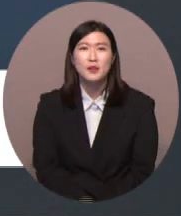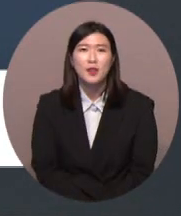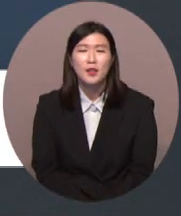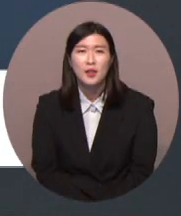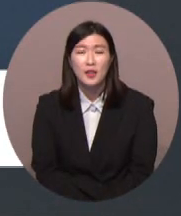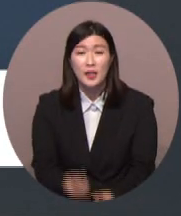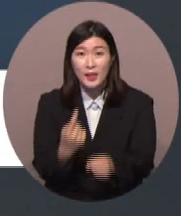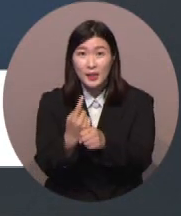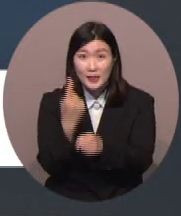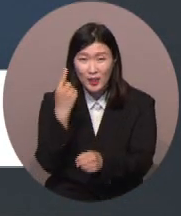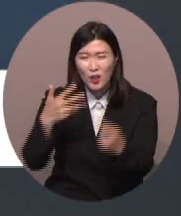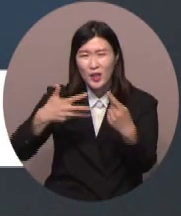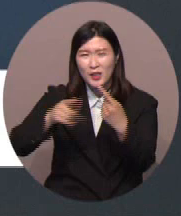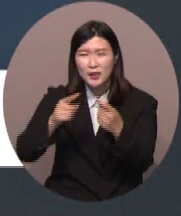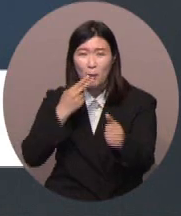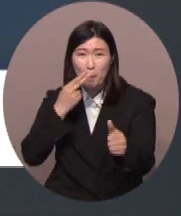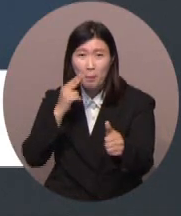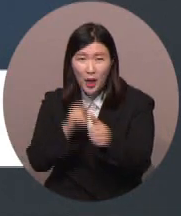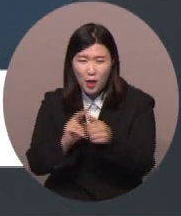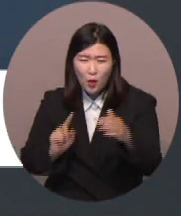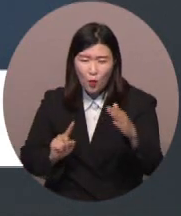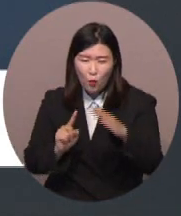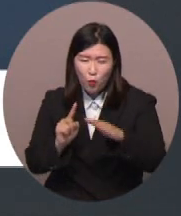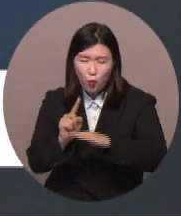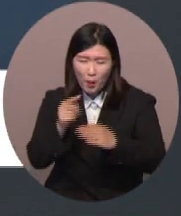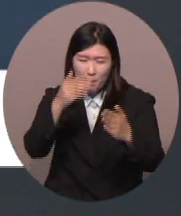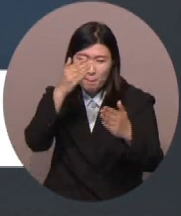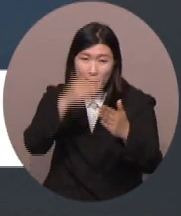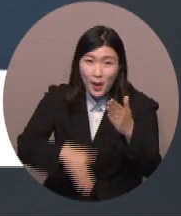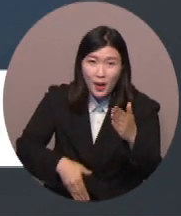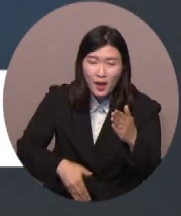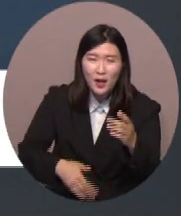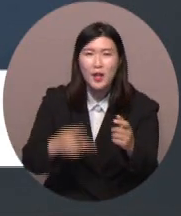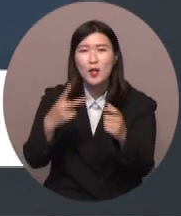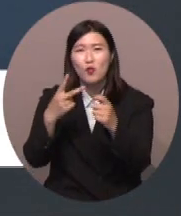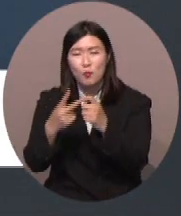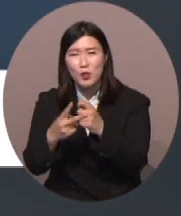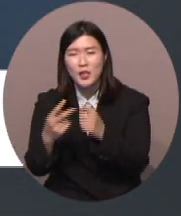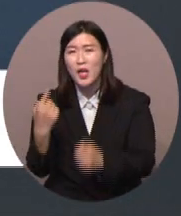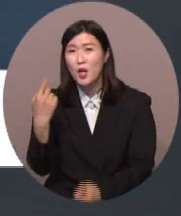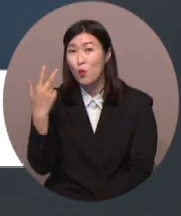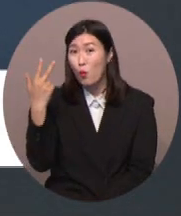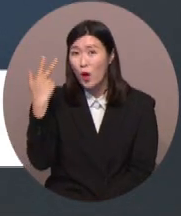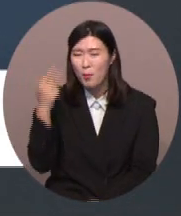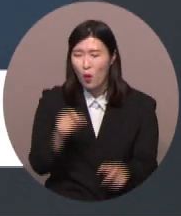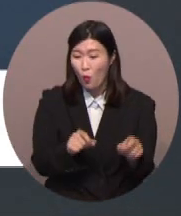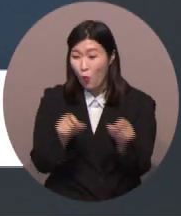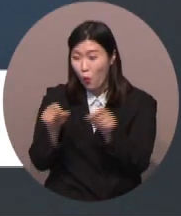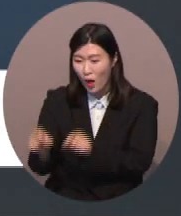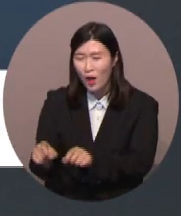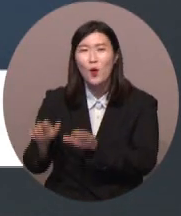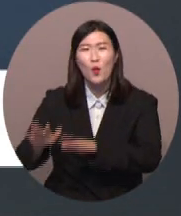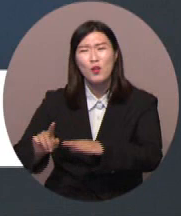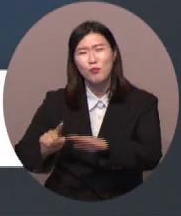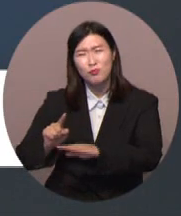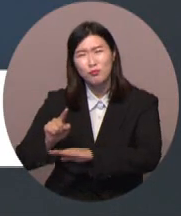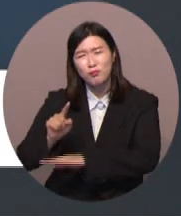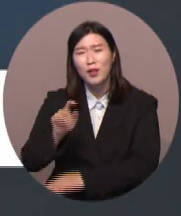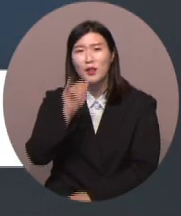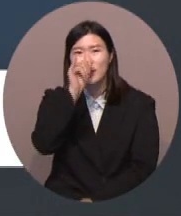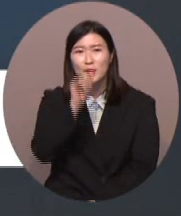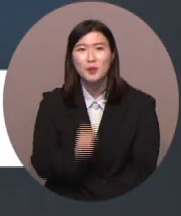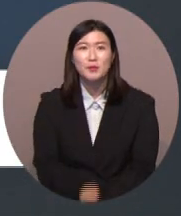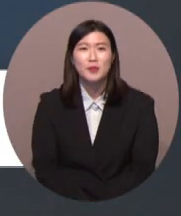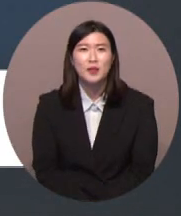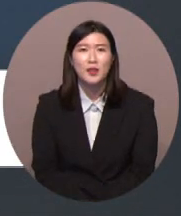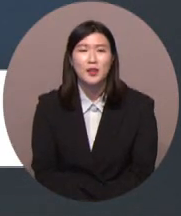지난해 1차 발사 당시 안타깝게 실패하고 이번에도 날씨와 부품 결함으로 발사 일정을 미루는 등 여러